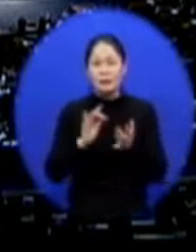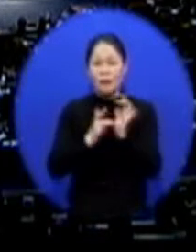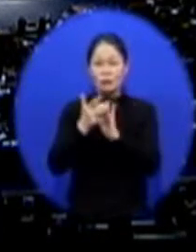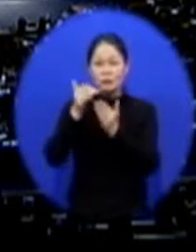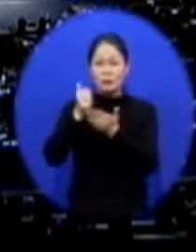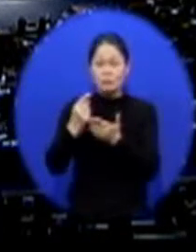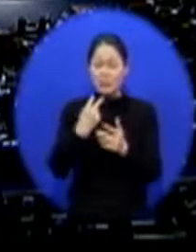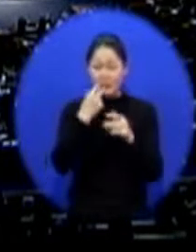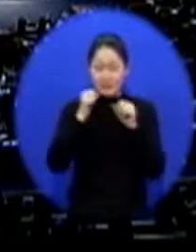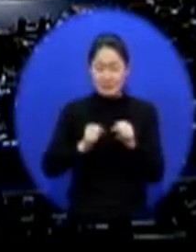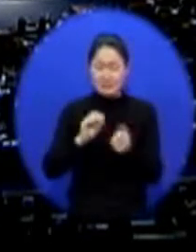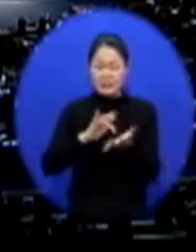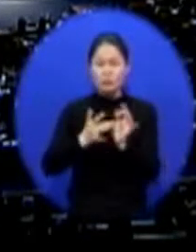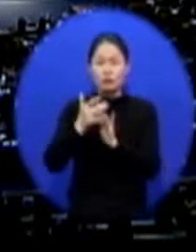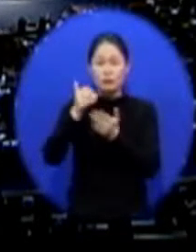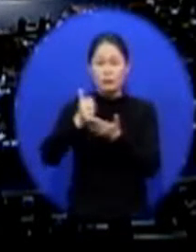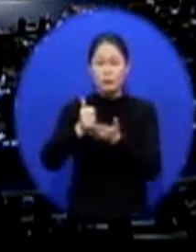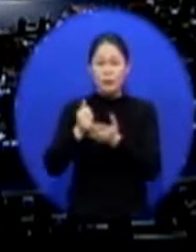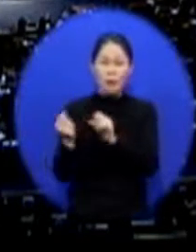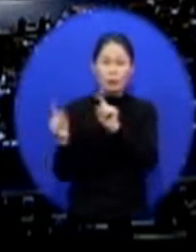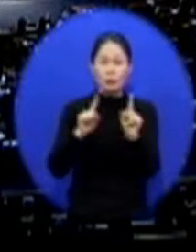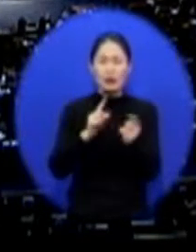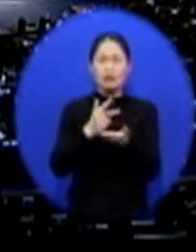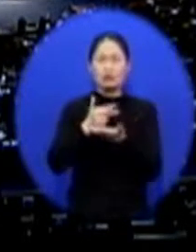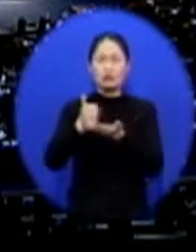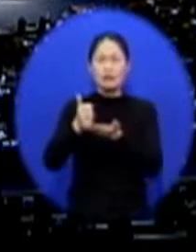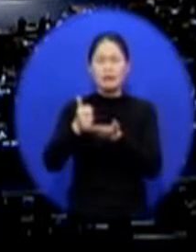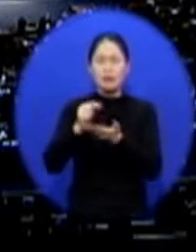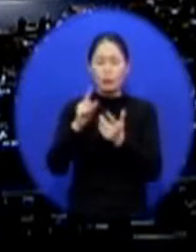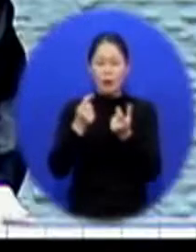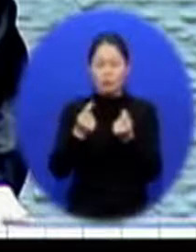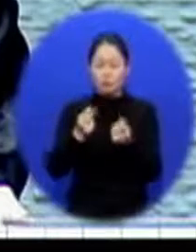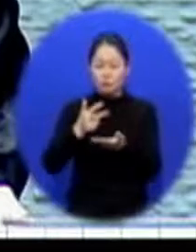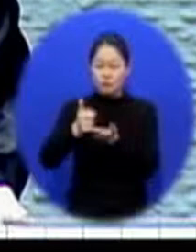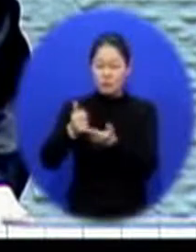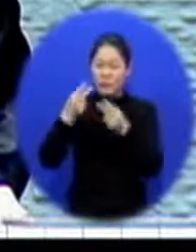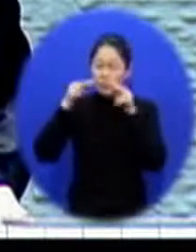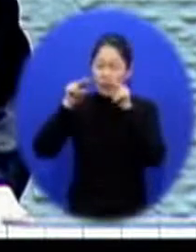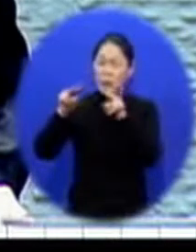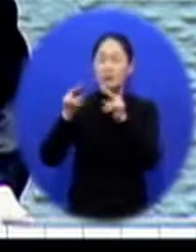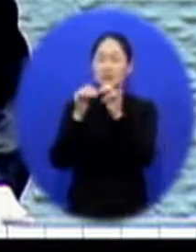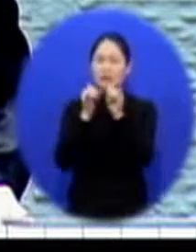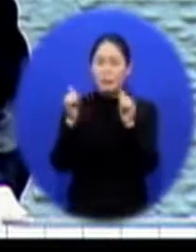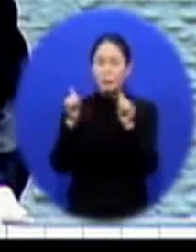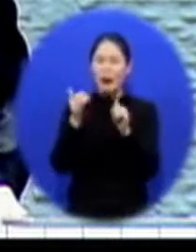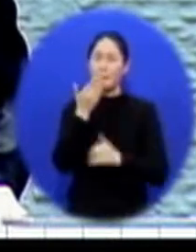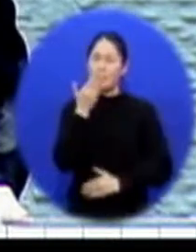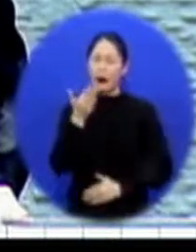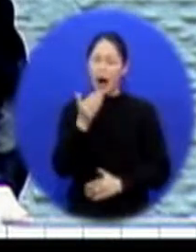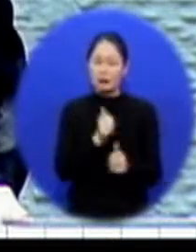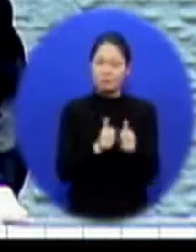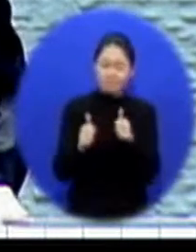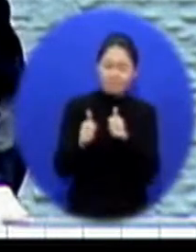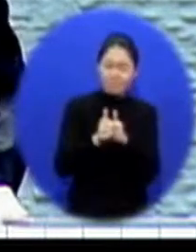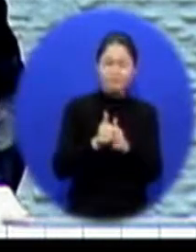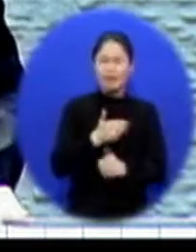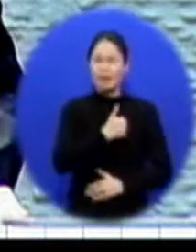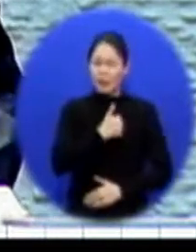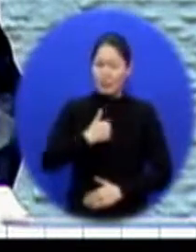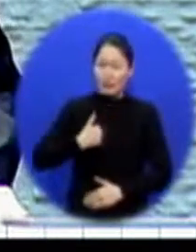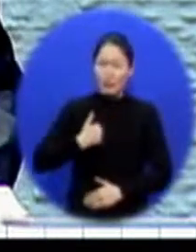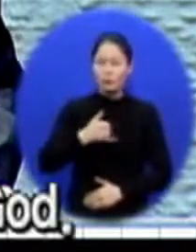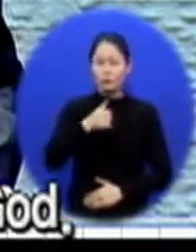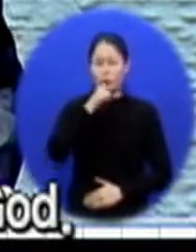살아계신 예수님 부활의 주님 그 주님을 바라보는 사람에게 많이 쓸 수 있는 당당함이 줘